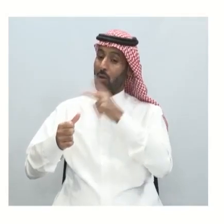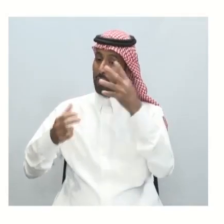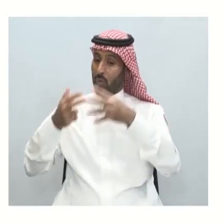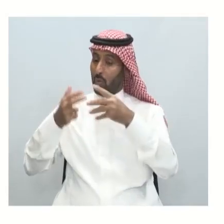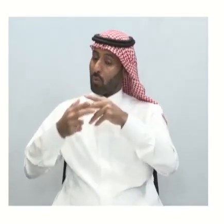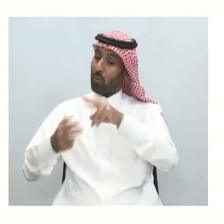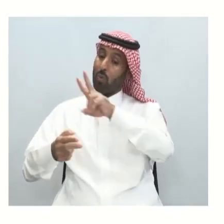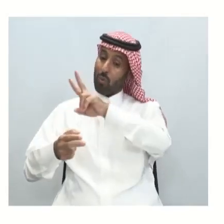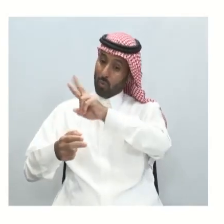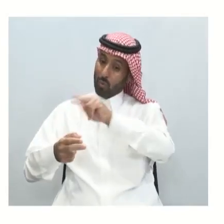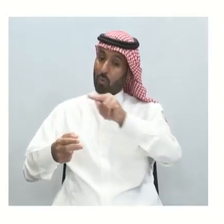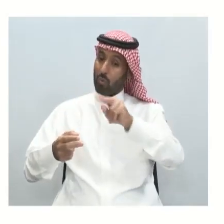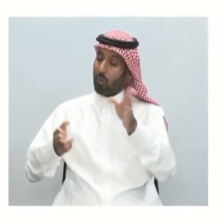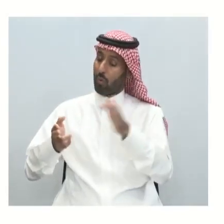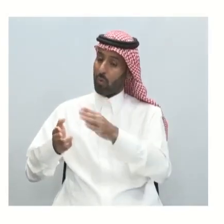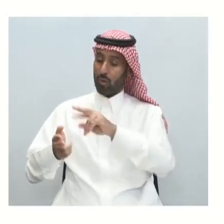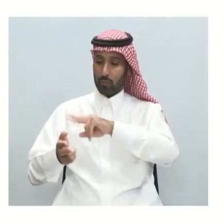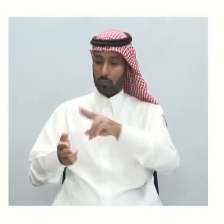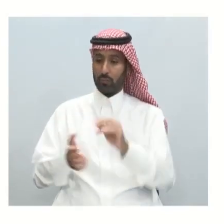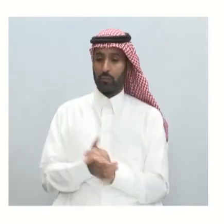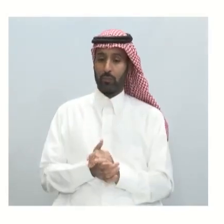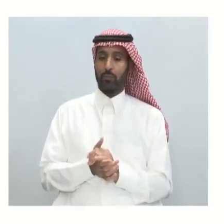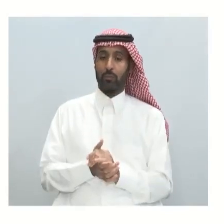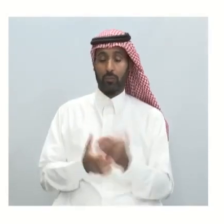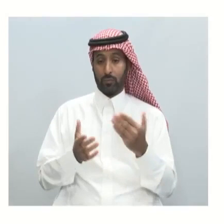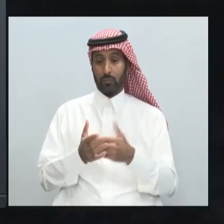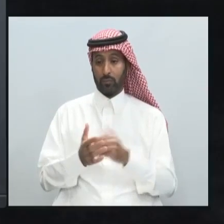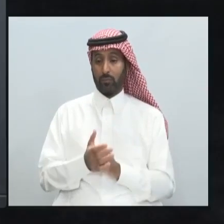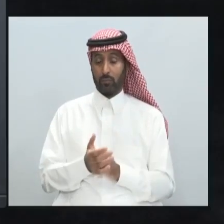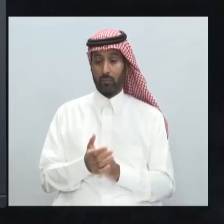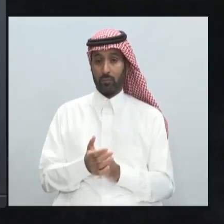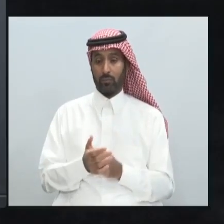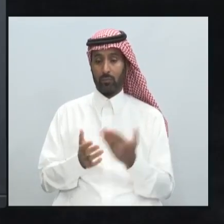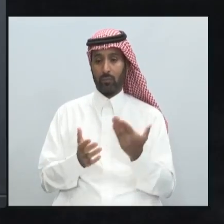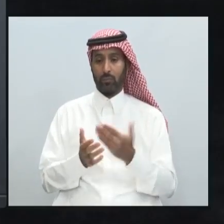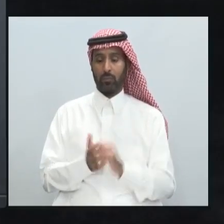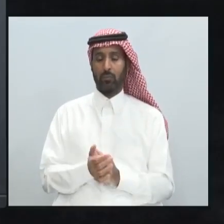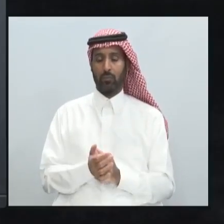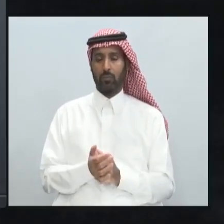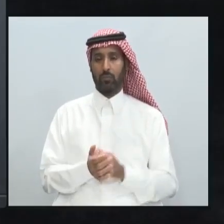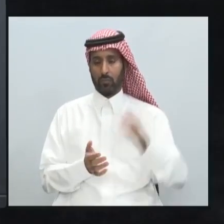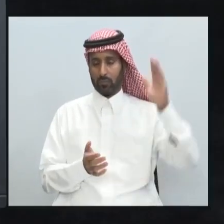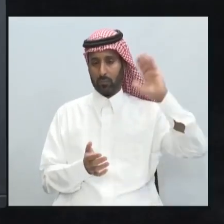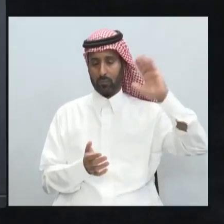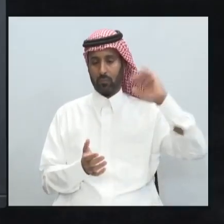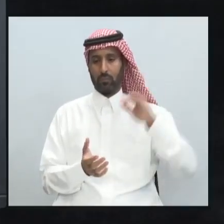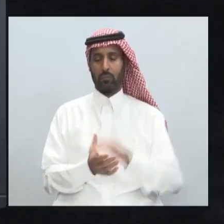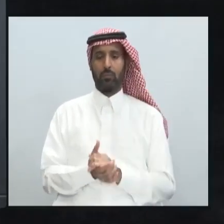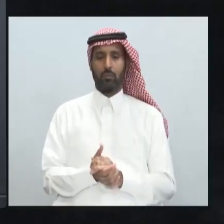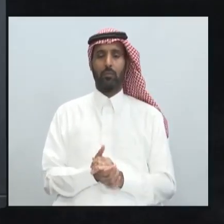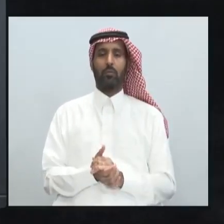قطبيه احسنتم وغير قطبيه اذا الى هنا نصل اعزائي طلاب الى نهايه درسنا لهذا اليوم وشكرا لكم لحسن